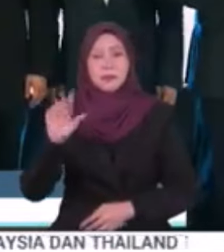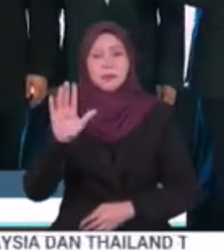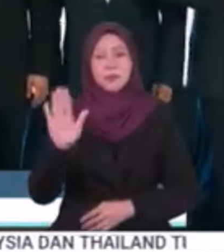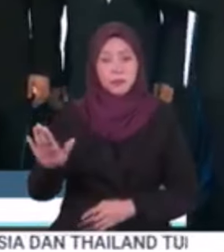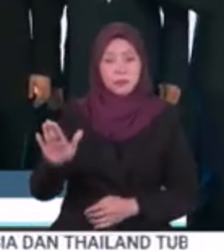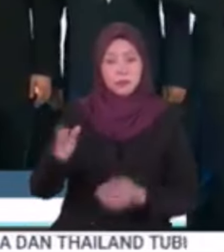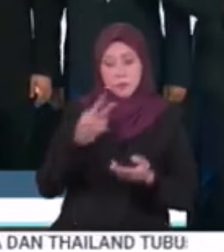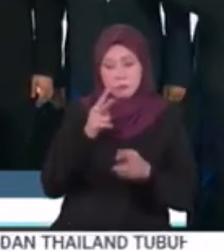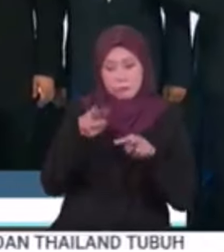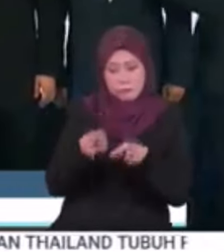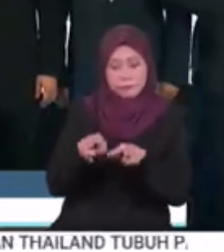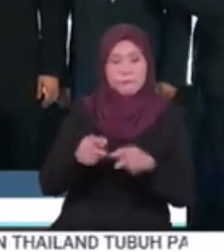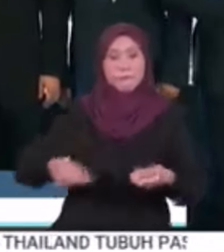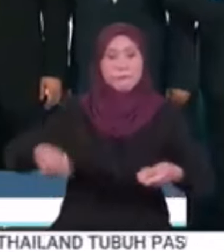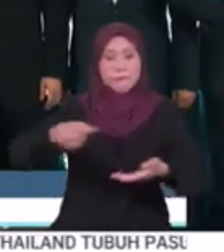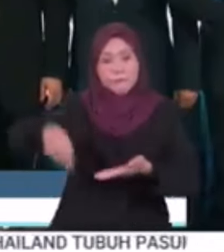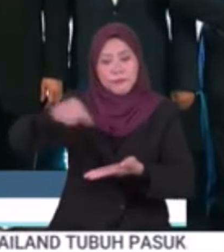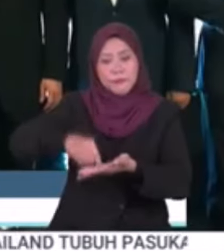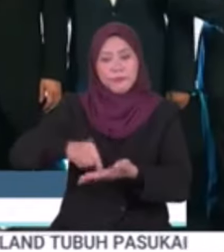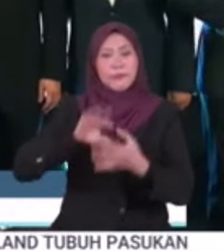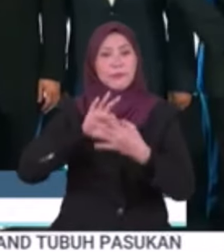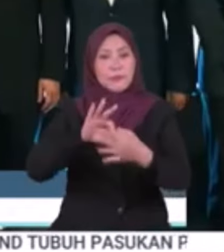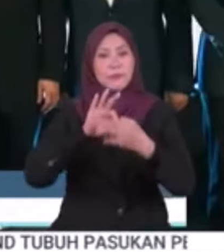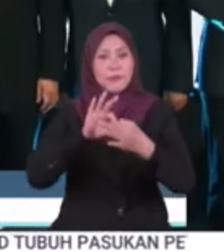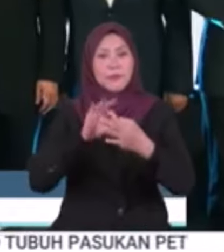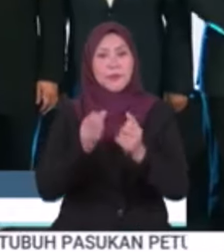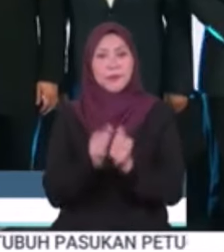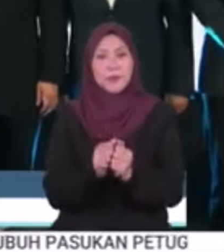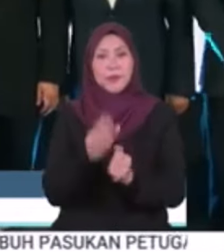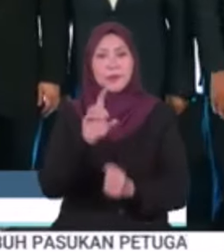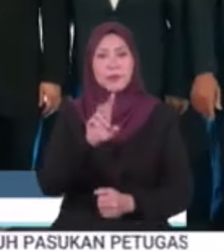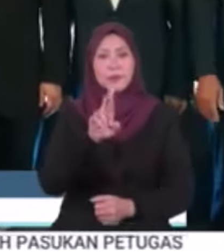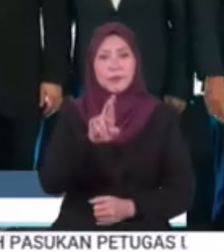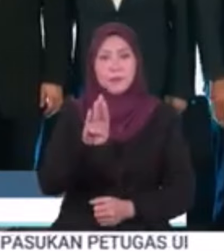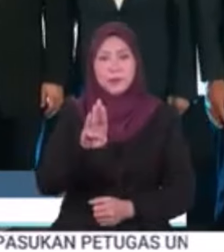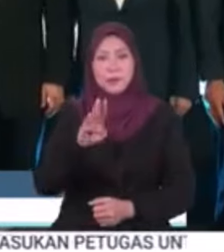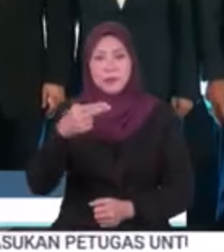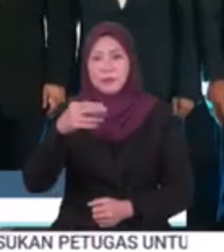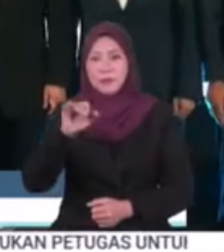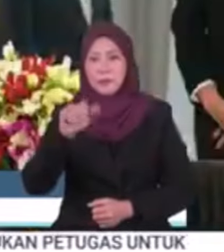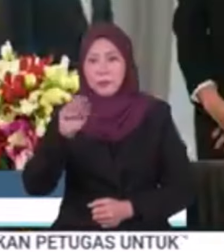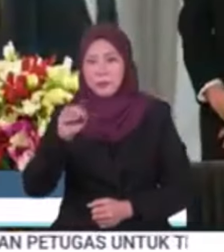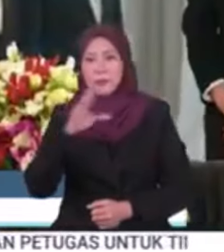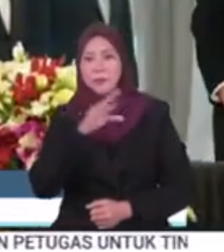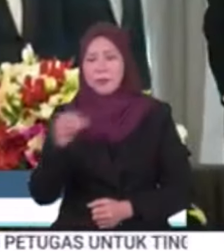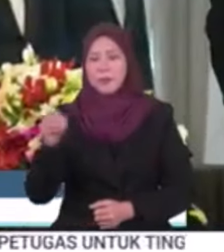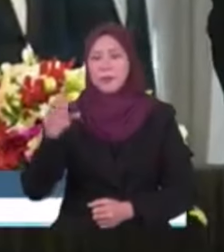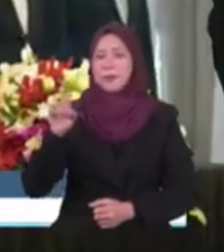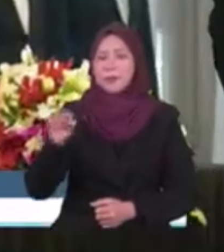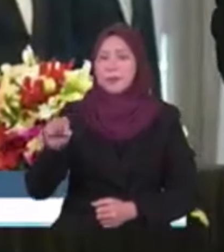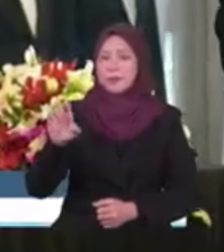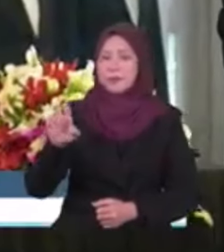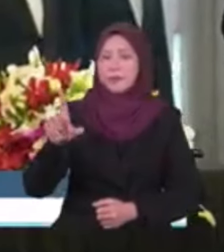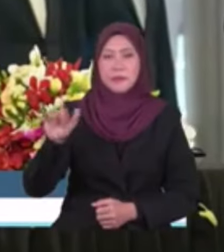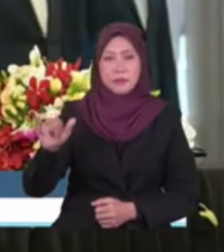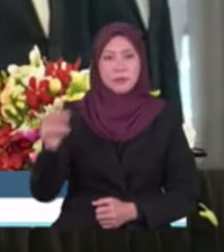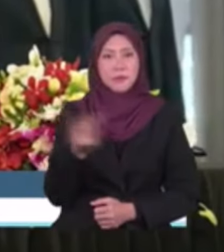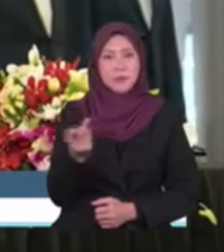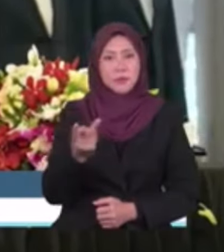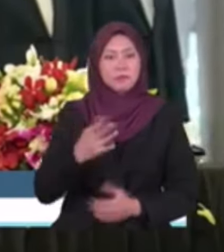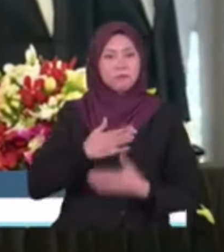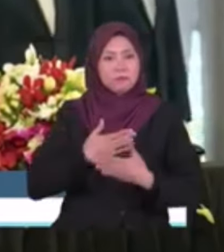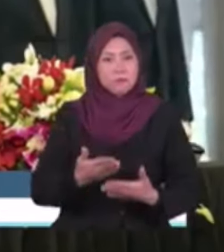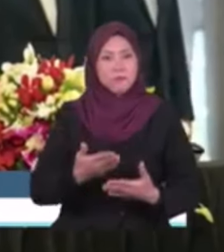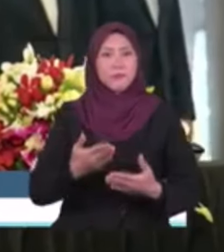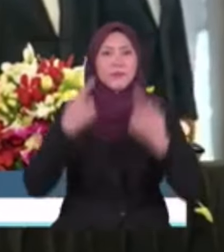menyaksikan pemeteraian perjanjian kolaborasi utama antara drb haikom dan Gili sebagai komitmen kedua-dua pihak dalam